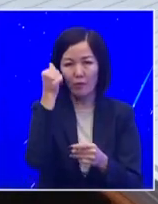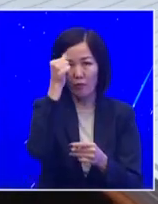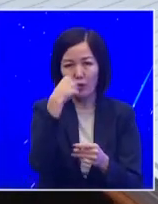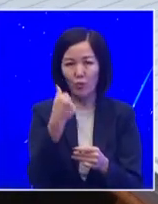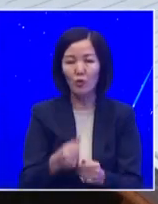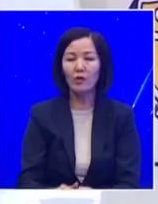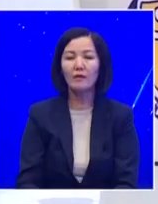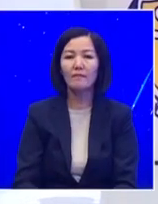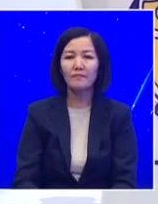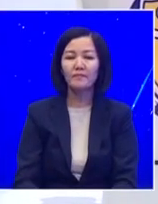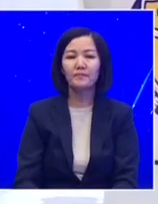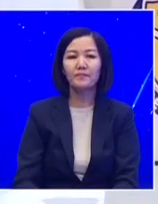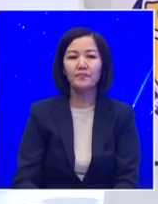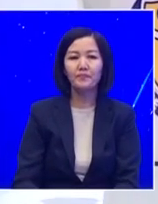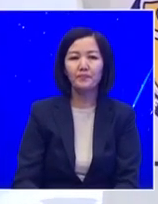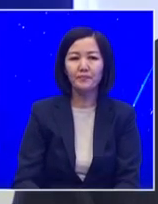году.